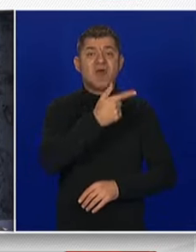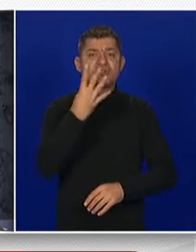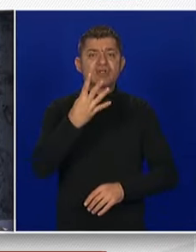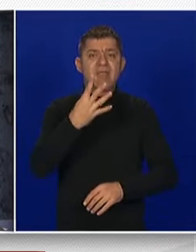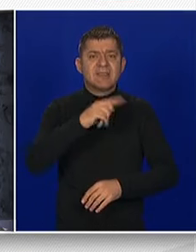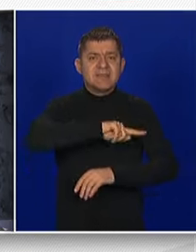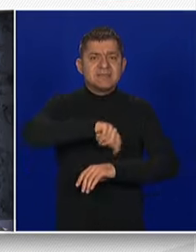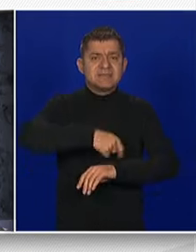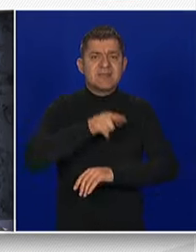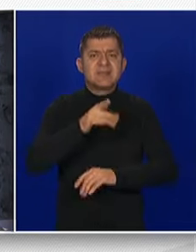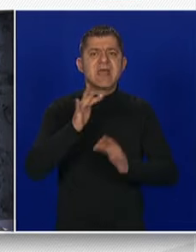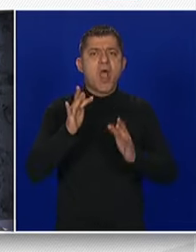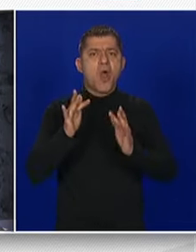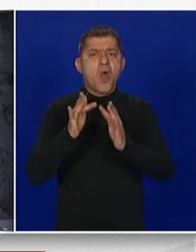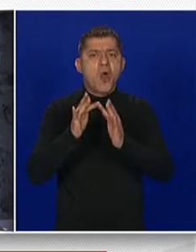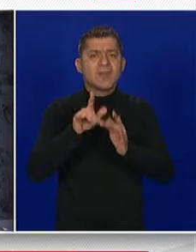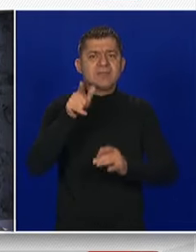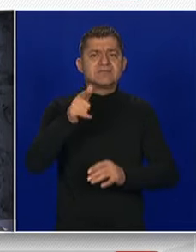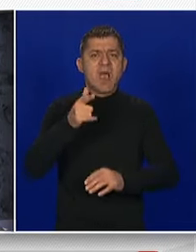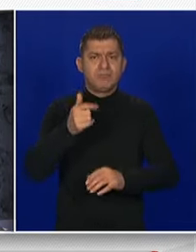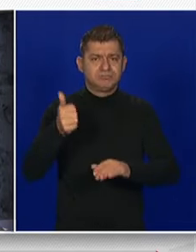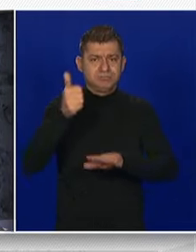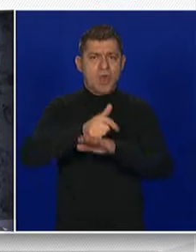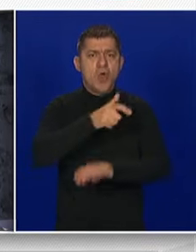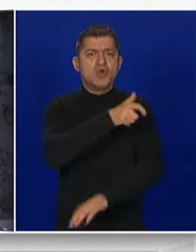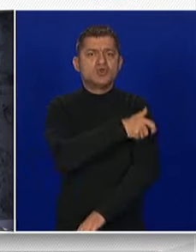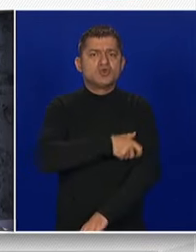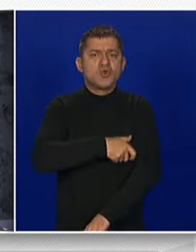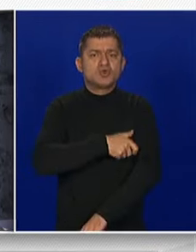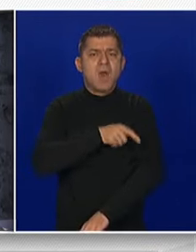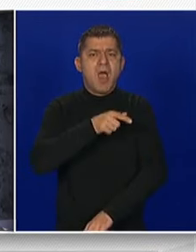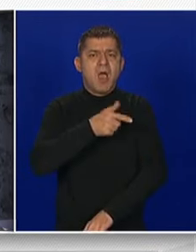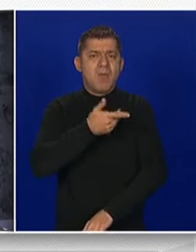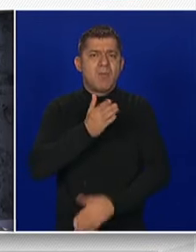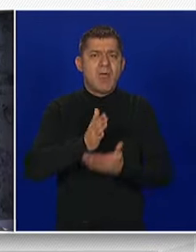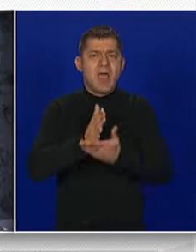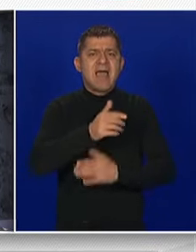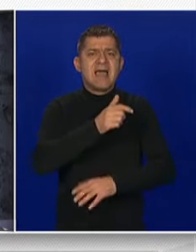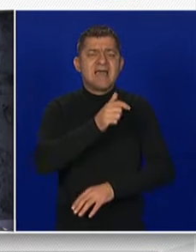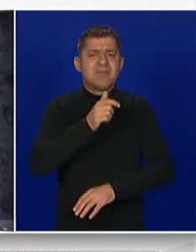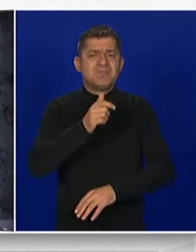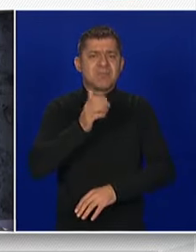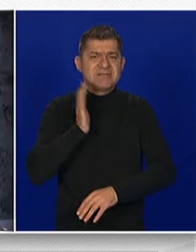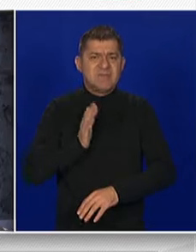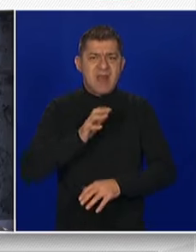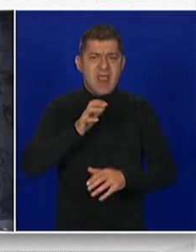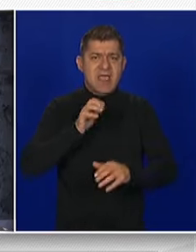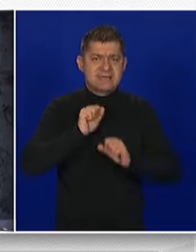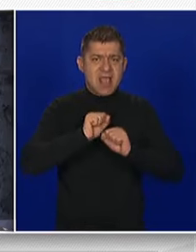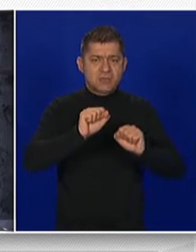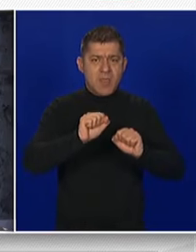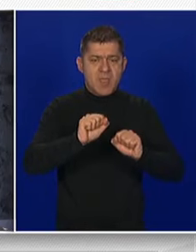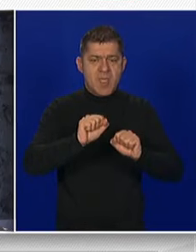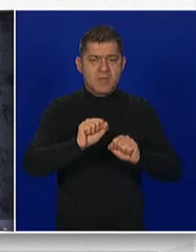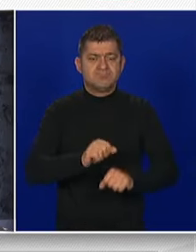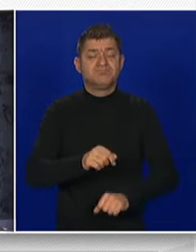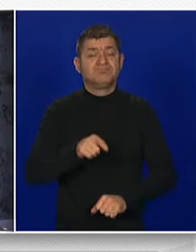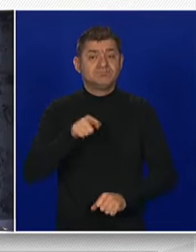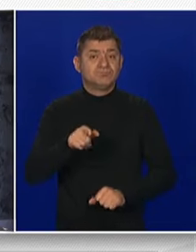dostupne za kontakt sa nadležnom službom civilne zaštite. Evo, to je ova